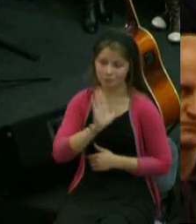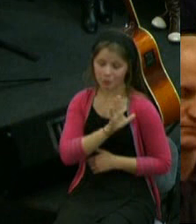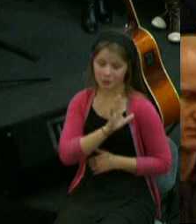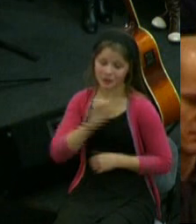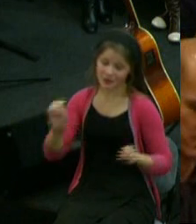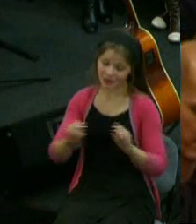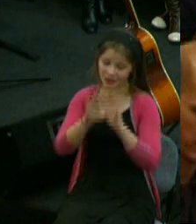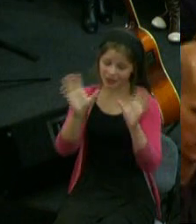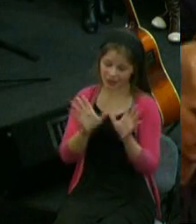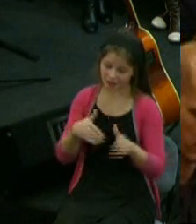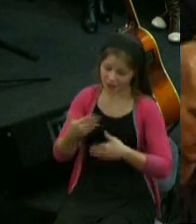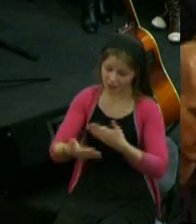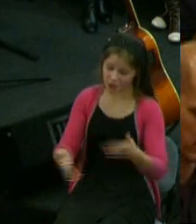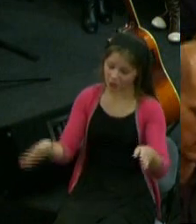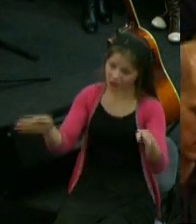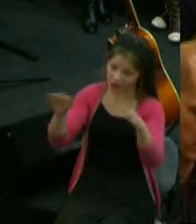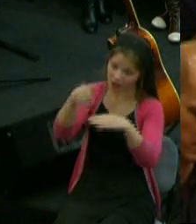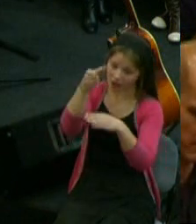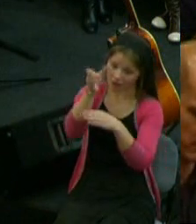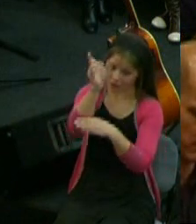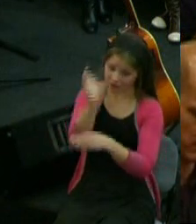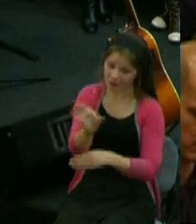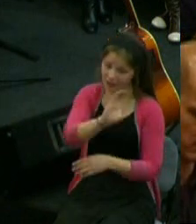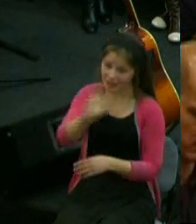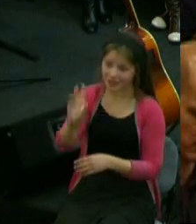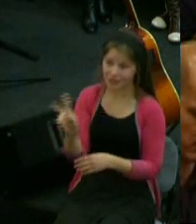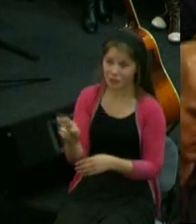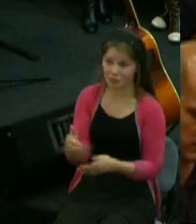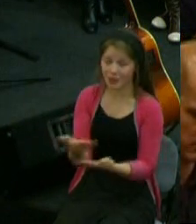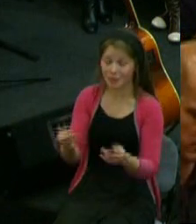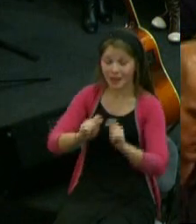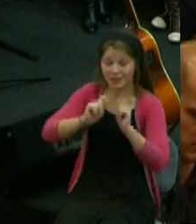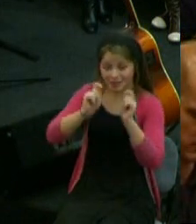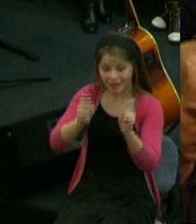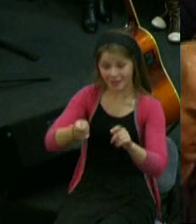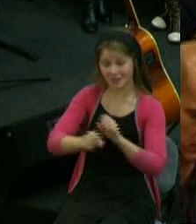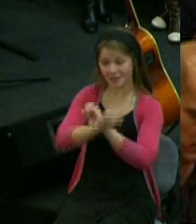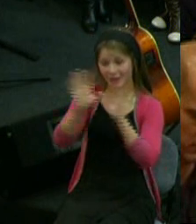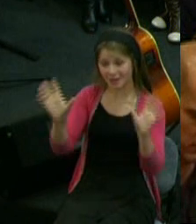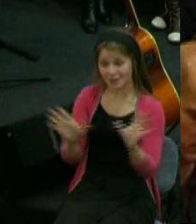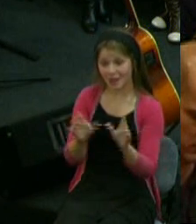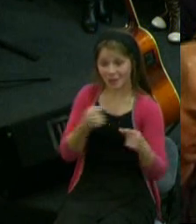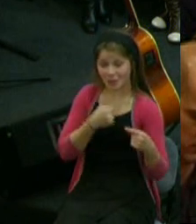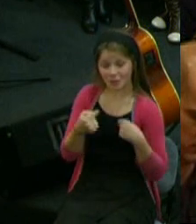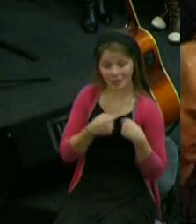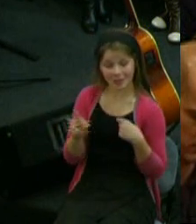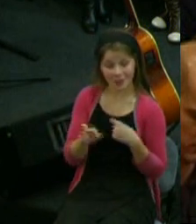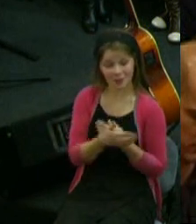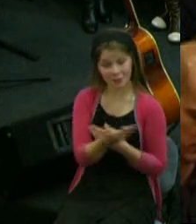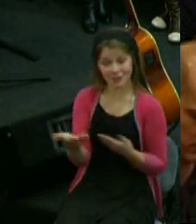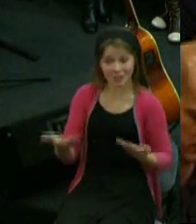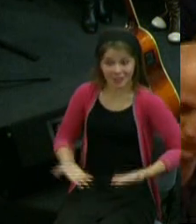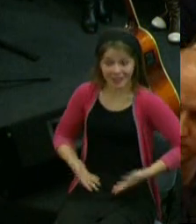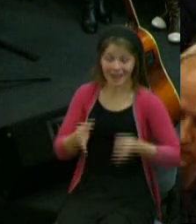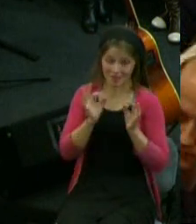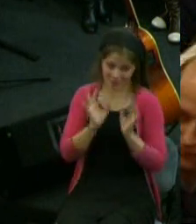Він пішов на Голгофський хрест, щоб нам дати цю святість. Він пішов на страждання, щоб ми жили праведним життям, брати і сестри.